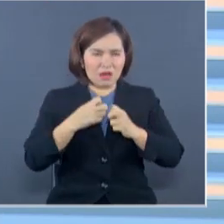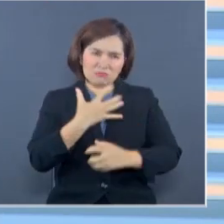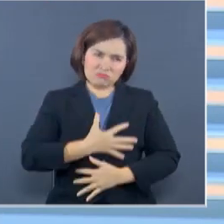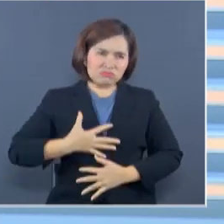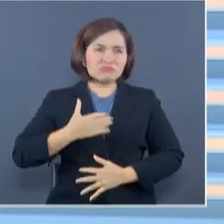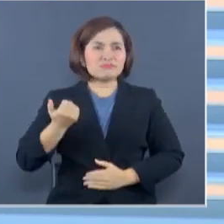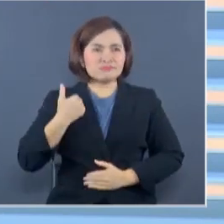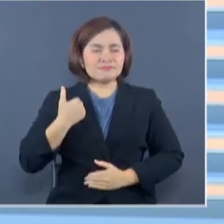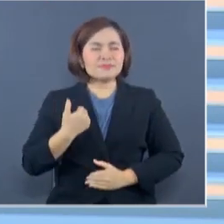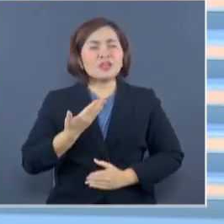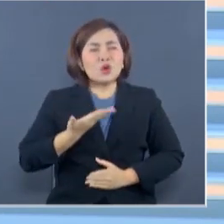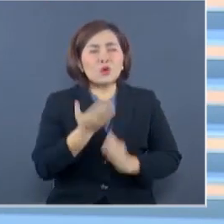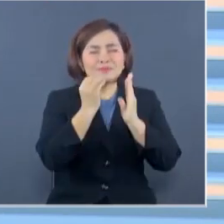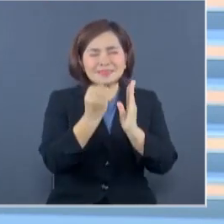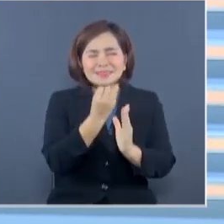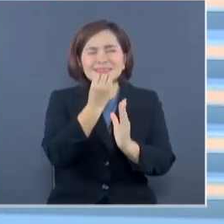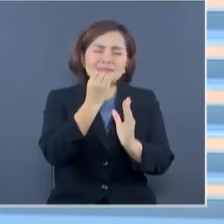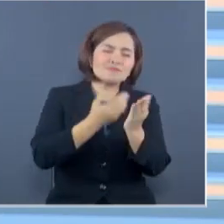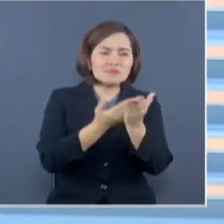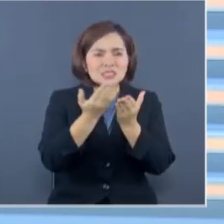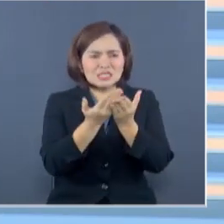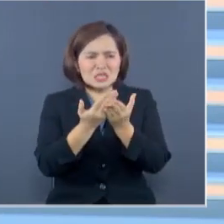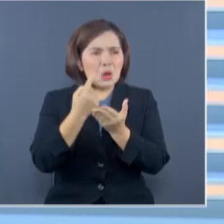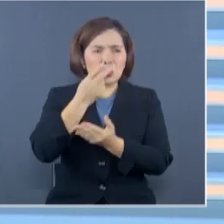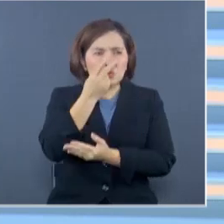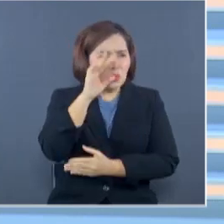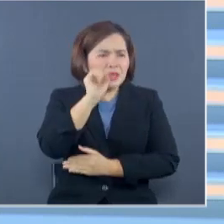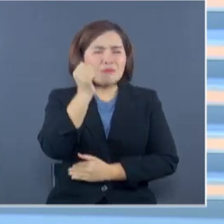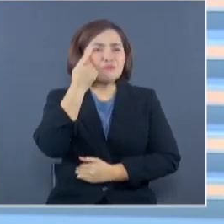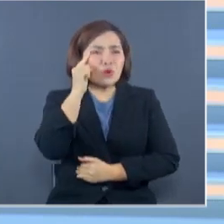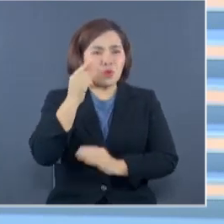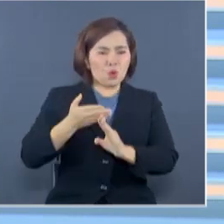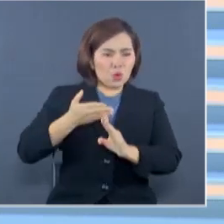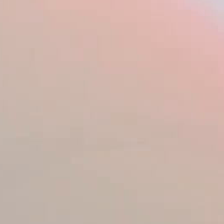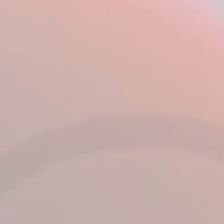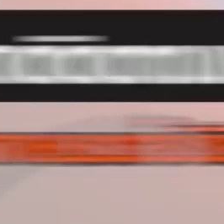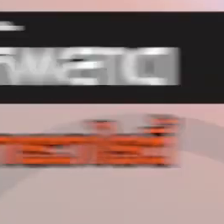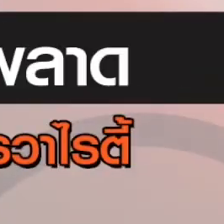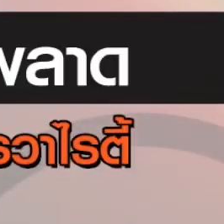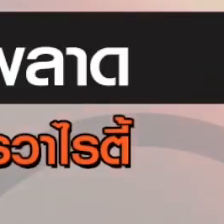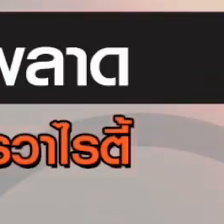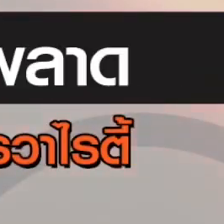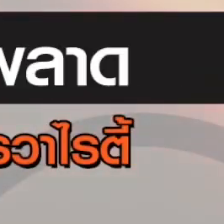ก็ผู้บริโภคอย่างเราก็ไปซื้อนะก็ต้องฝากเจ้าหน้าที่นะคะในการตรวจสอบแล้วก็คัดกรองมาให้